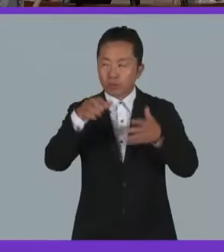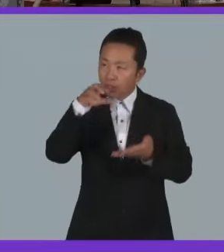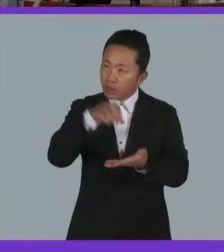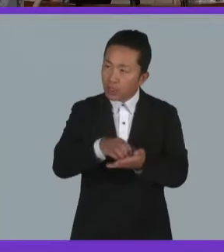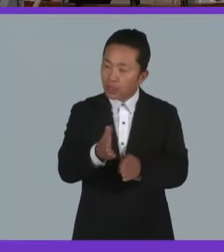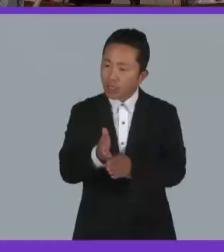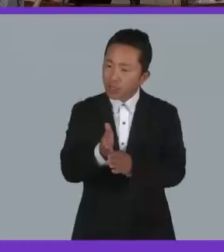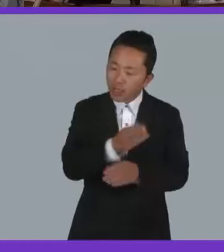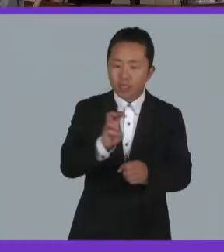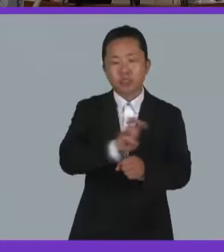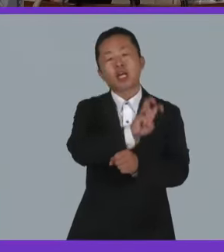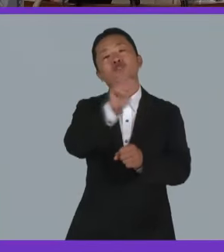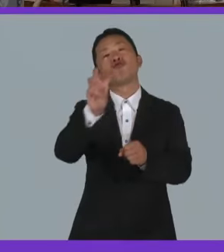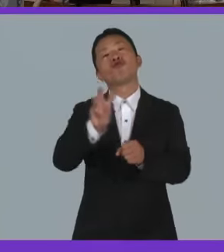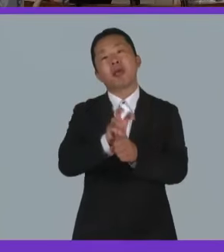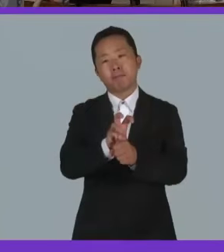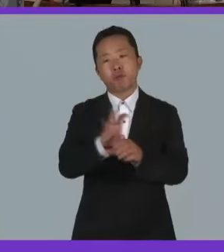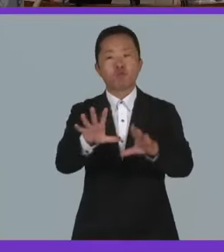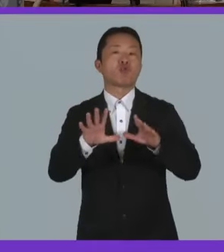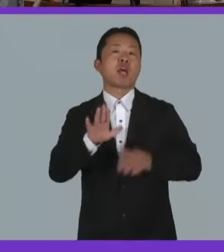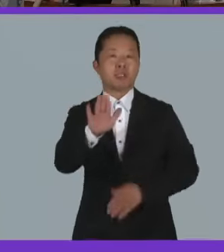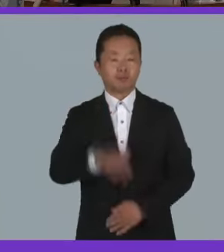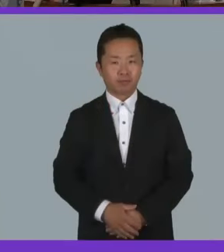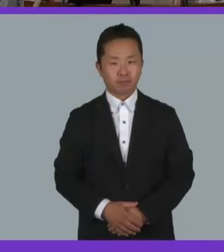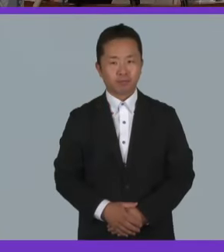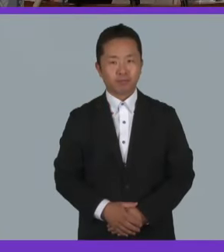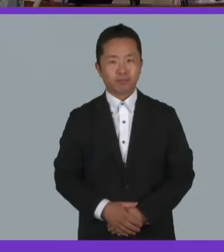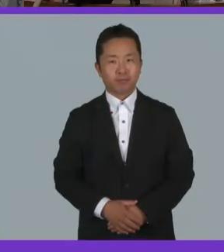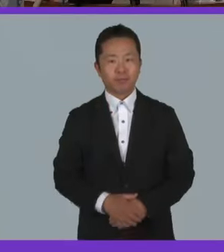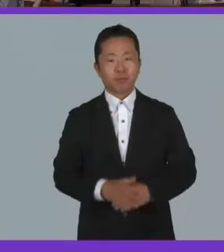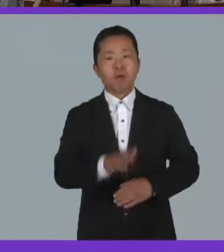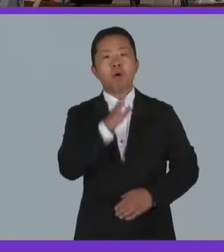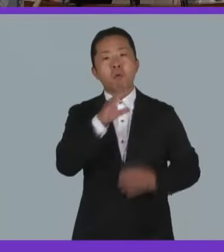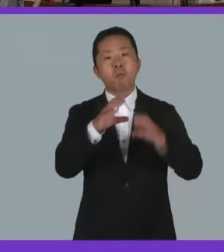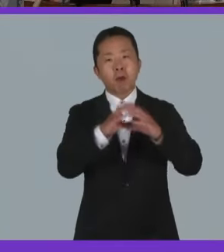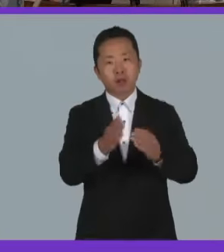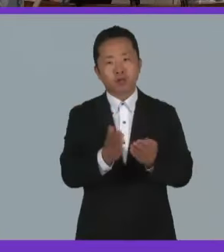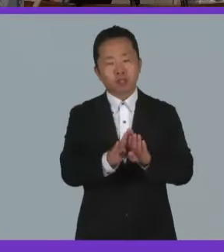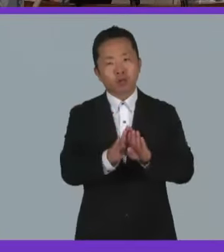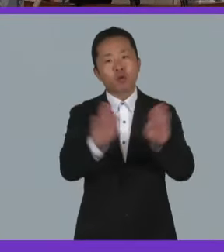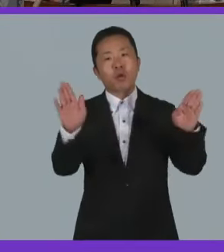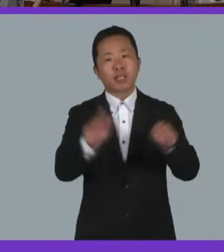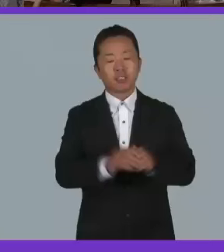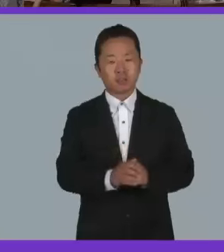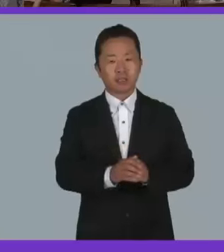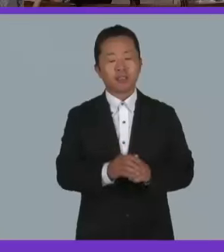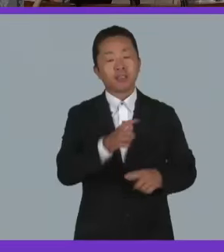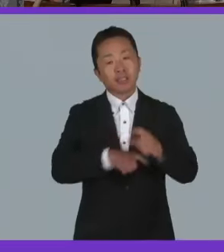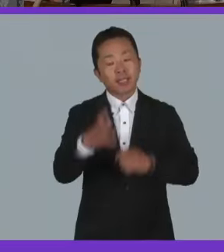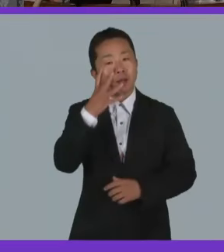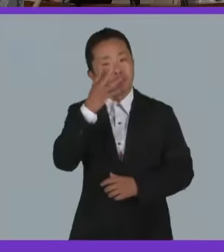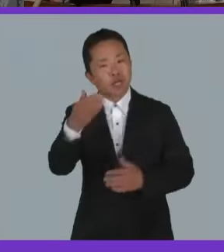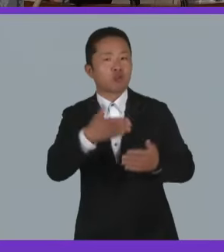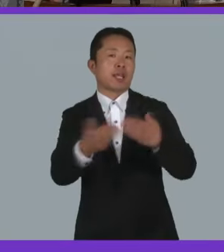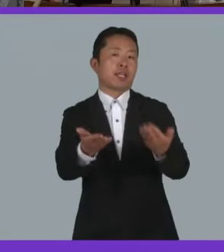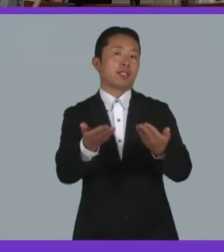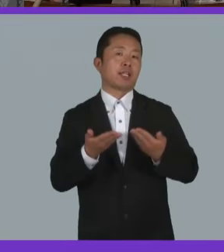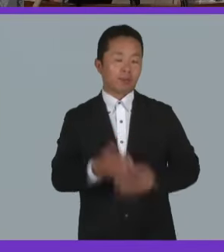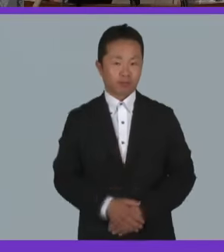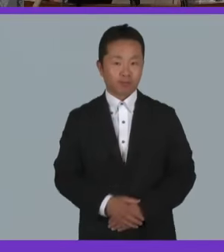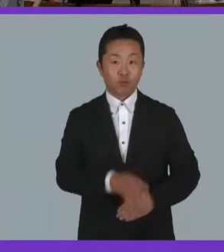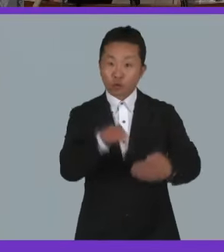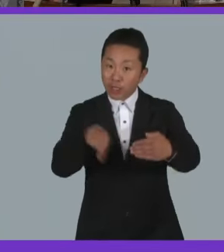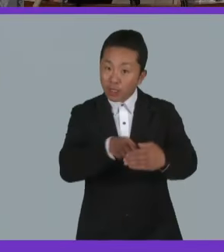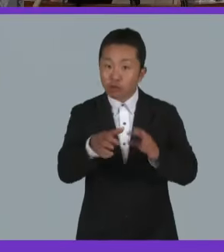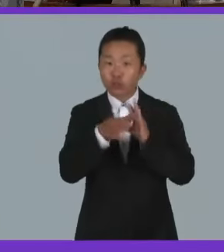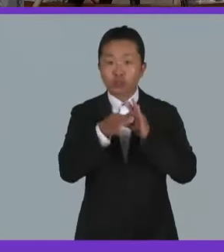ちょうど30年になる今年ですが、本丸御殿の公開が始まり、さらなる魅力を体感いただきます。本日は